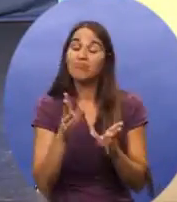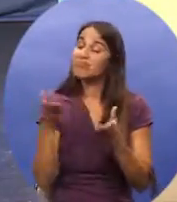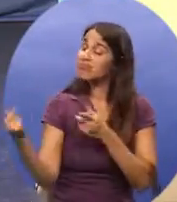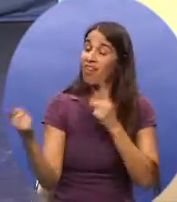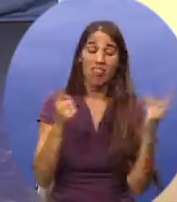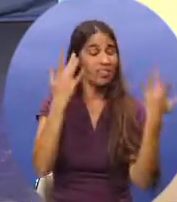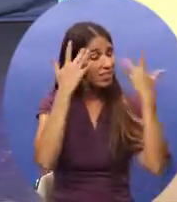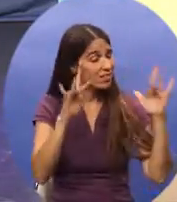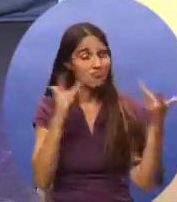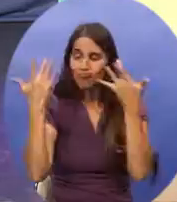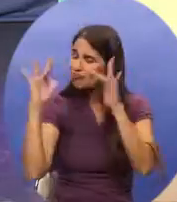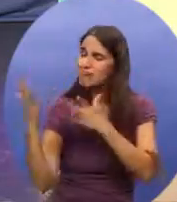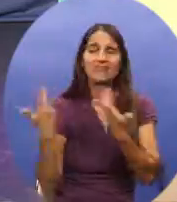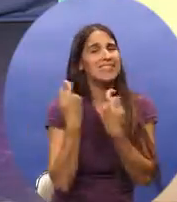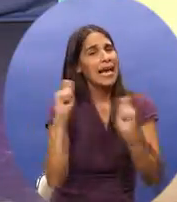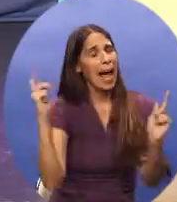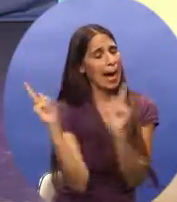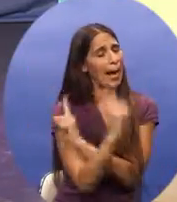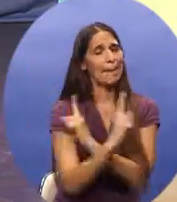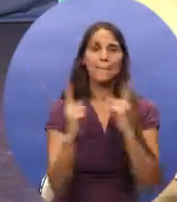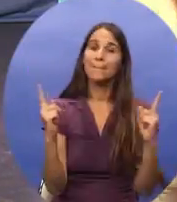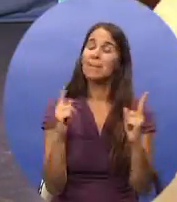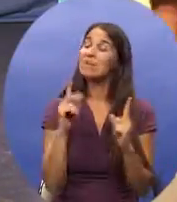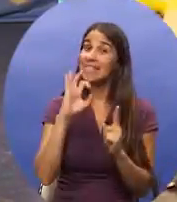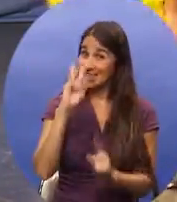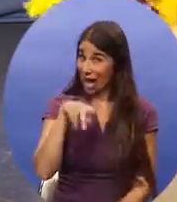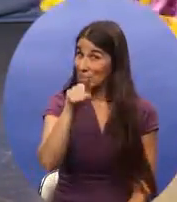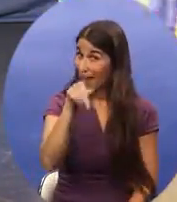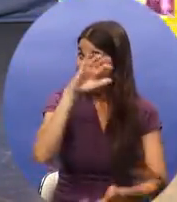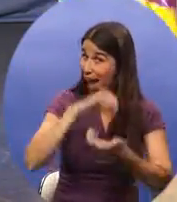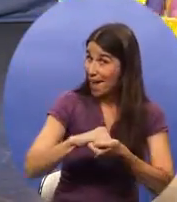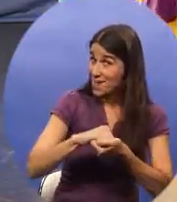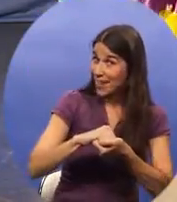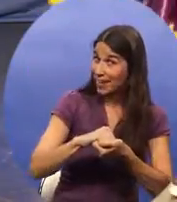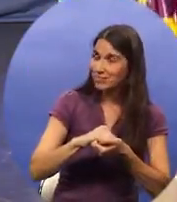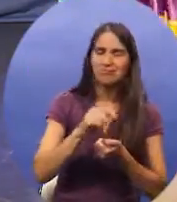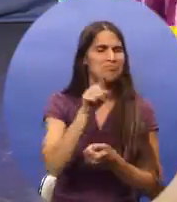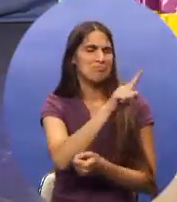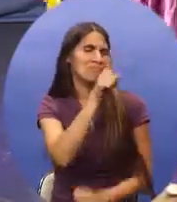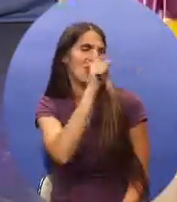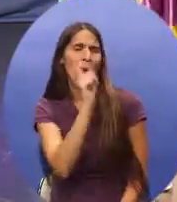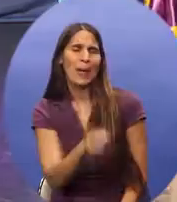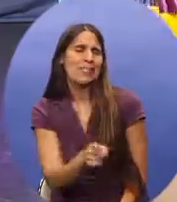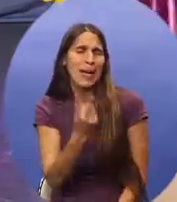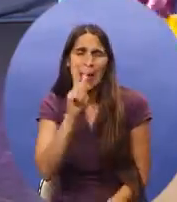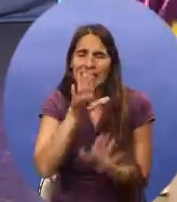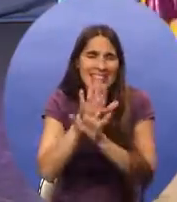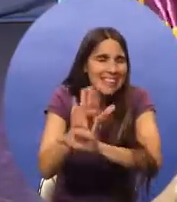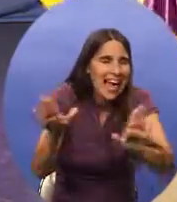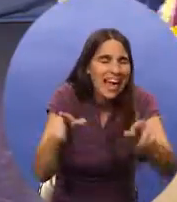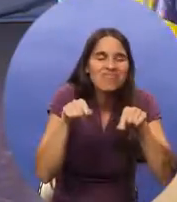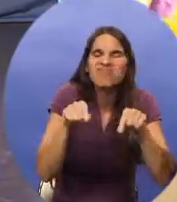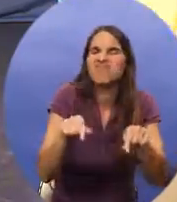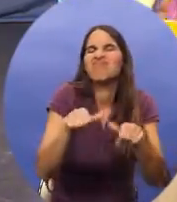זה לזה הם יקרים. אם יש לך חבר אתה לא צריך